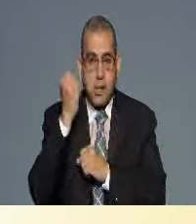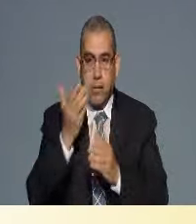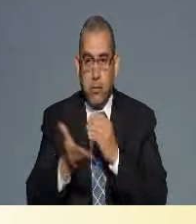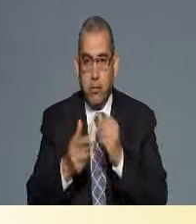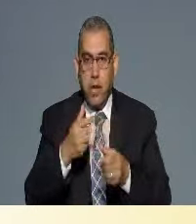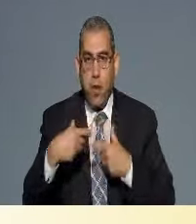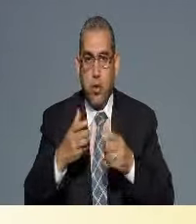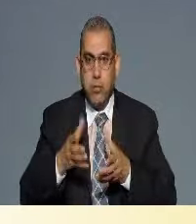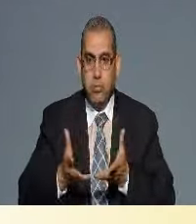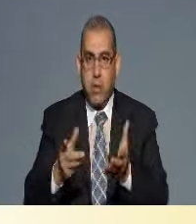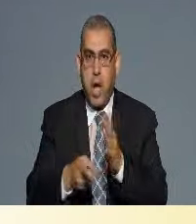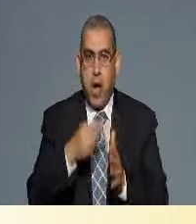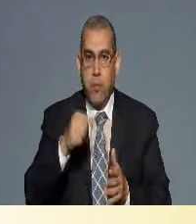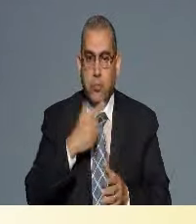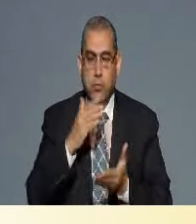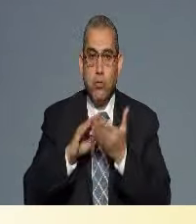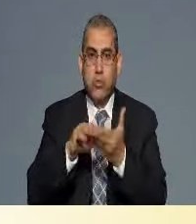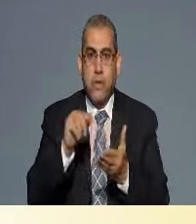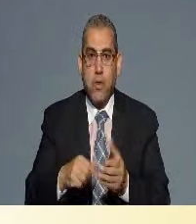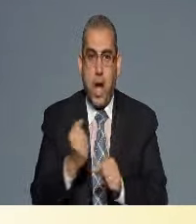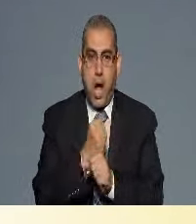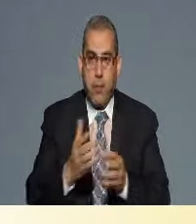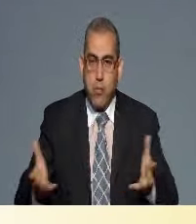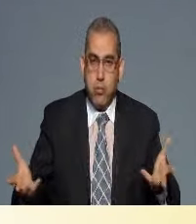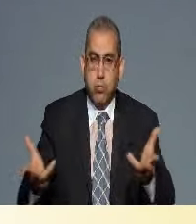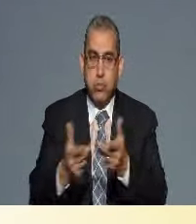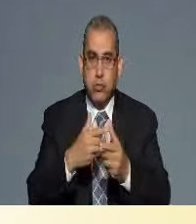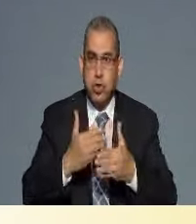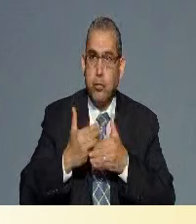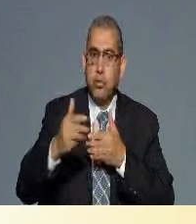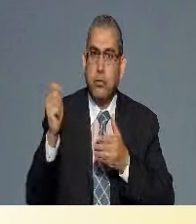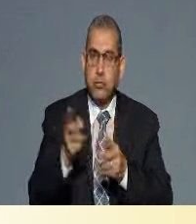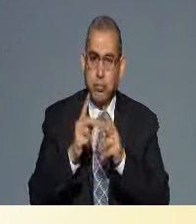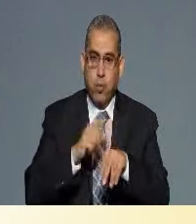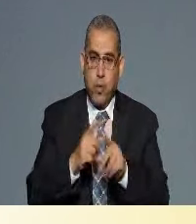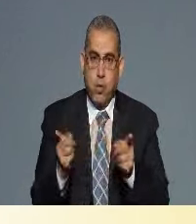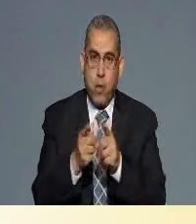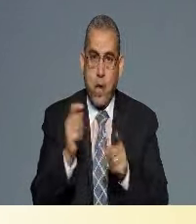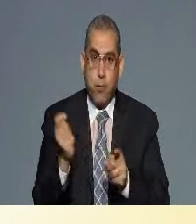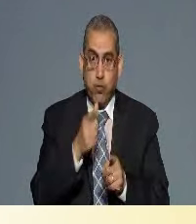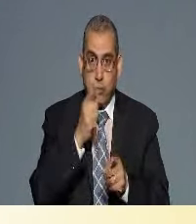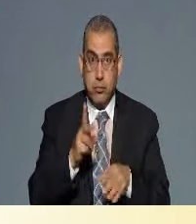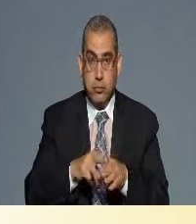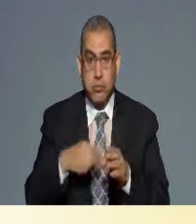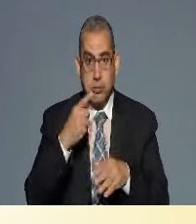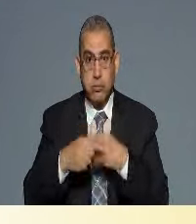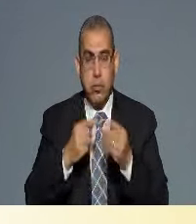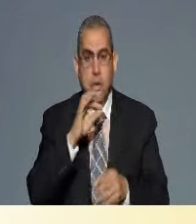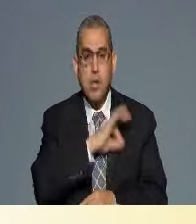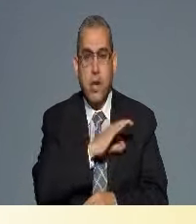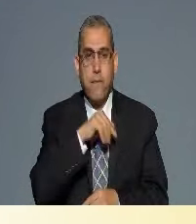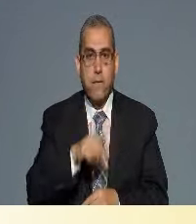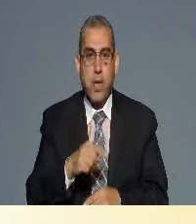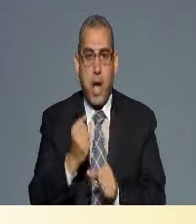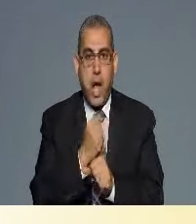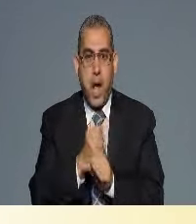استخدام الميكنة بيساعد إننا نعمل حصاد لمساحات كبيرة في وقت قليل، وبالتالي بيوفر معايا في